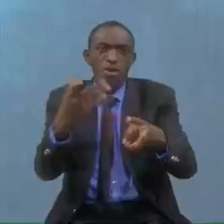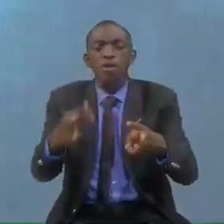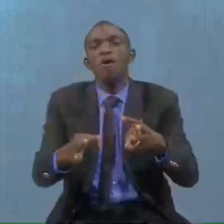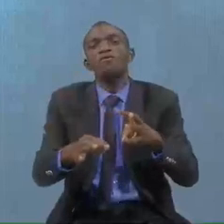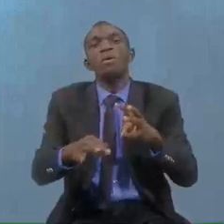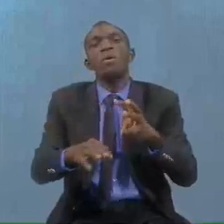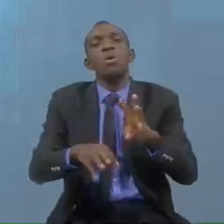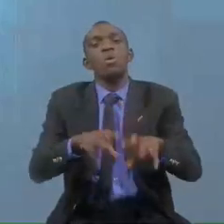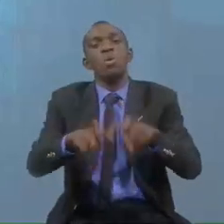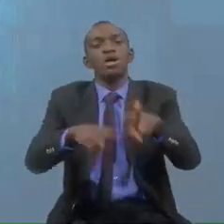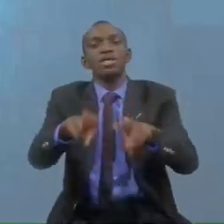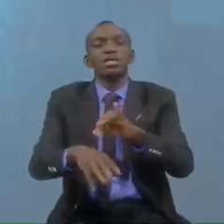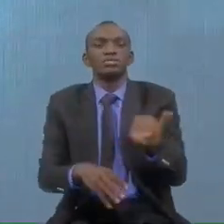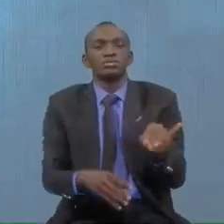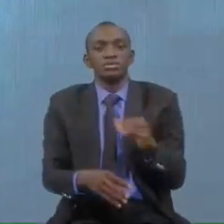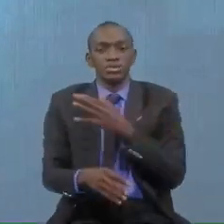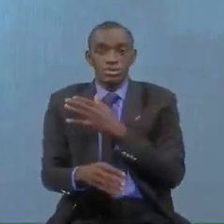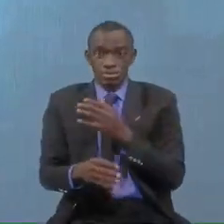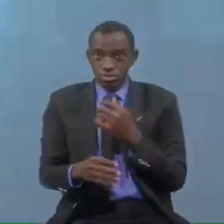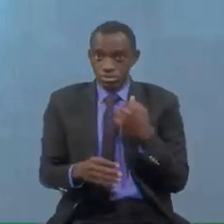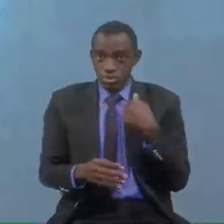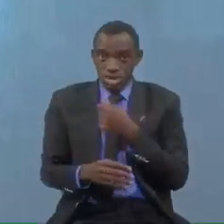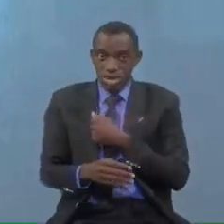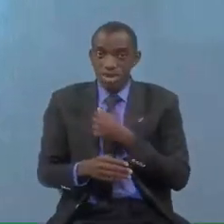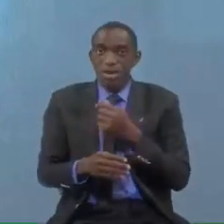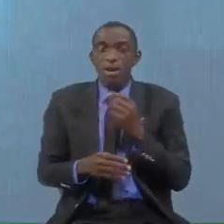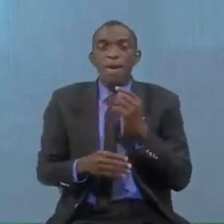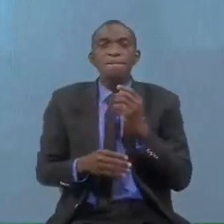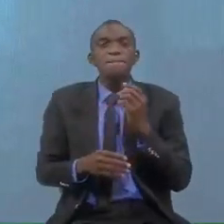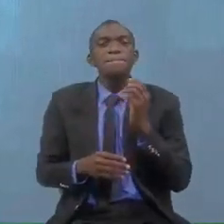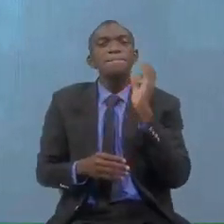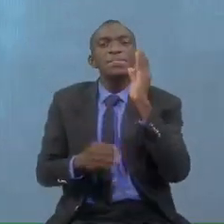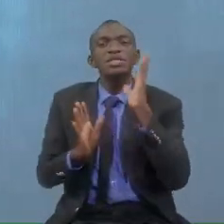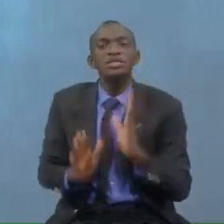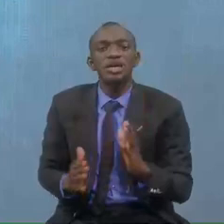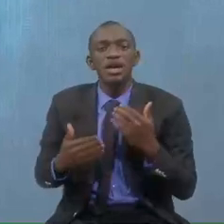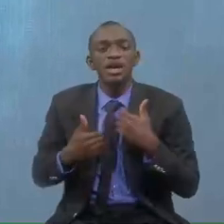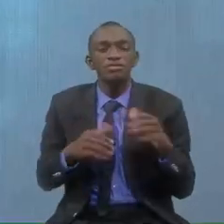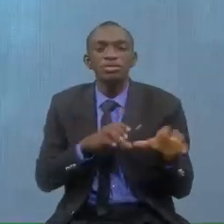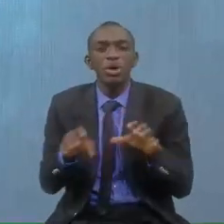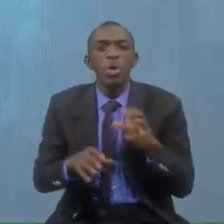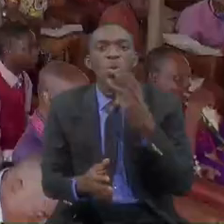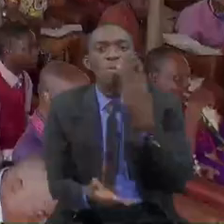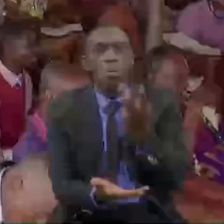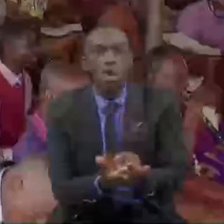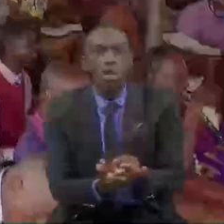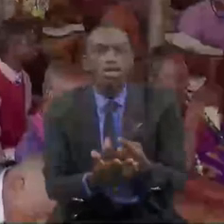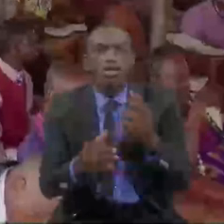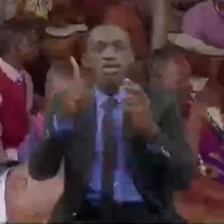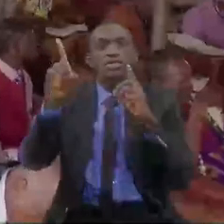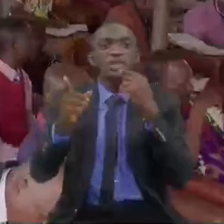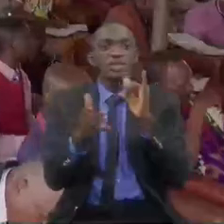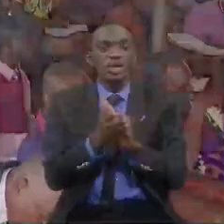d'opération. Ça veut dire que nous, les pasteurs, ne faisons pas bien. Retournons. Vous allez recevoir la